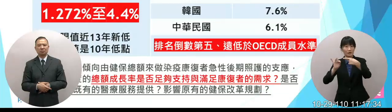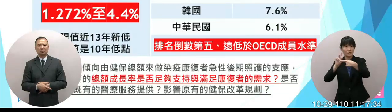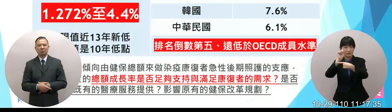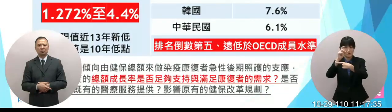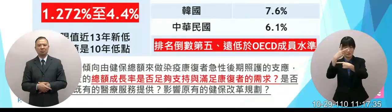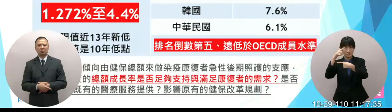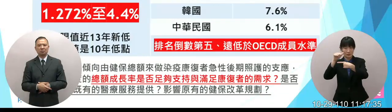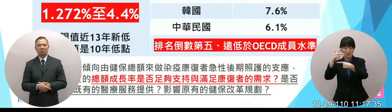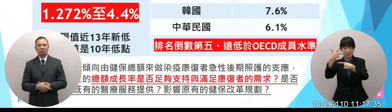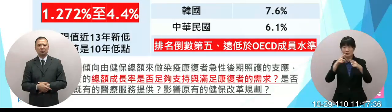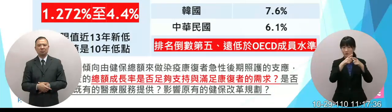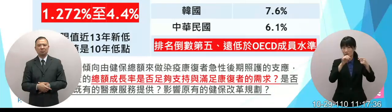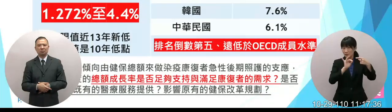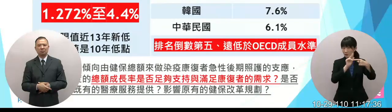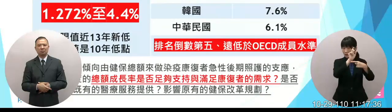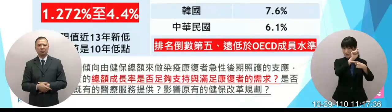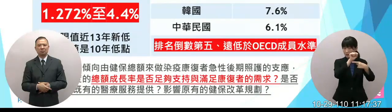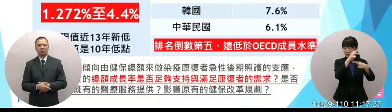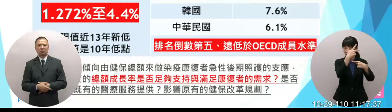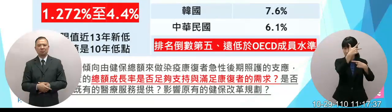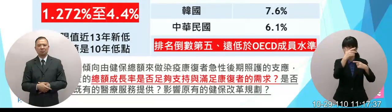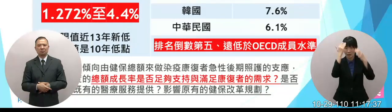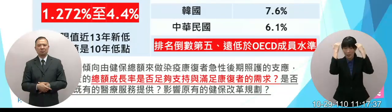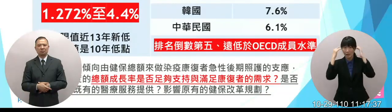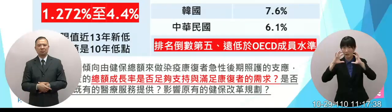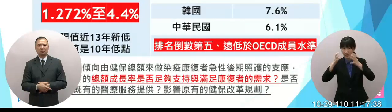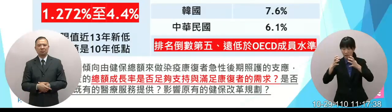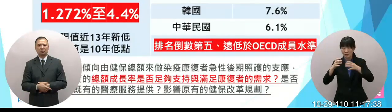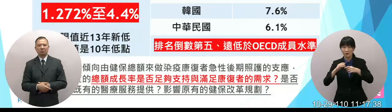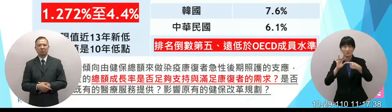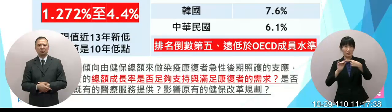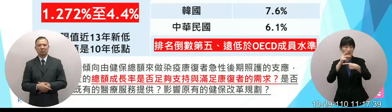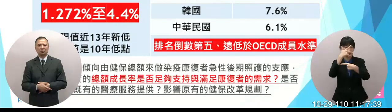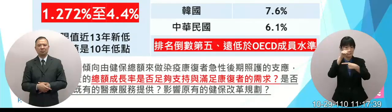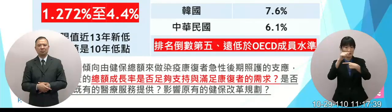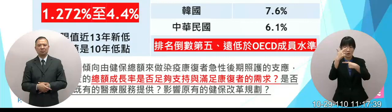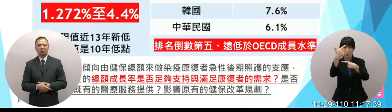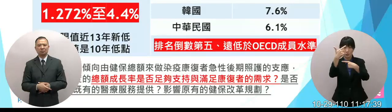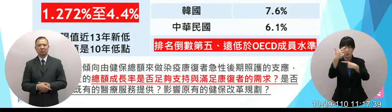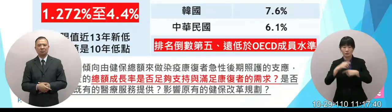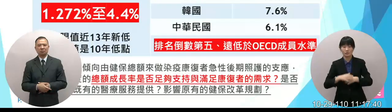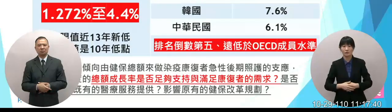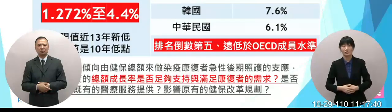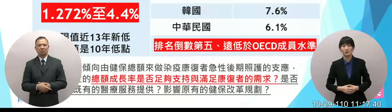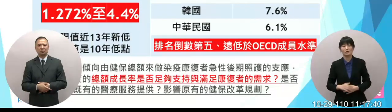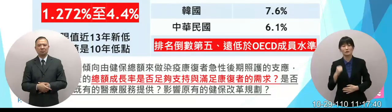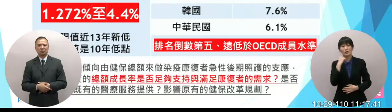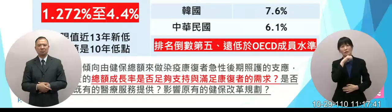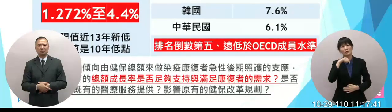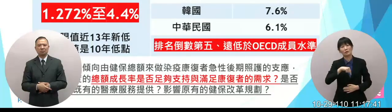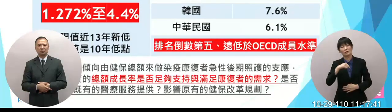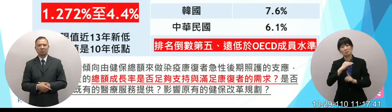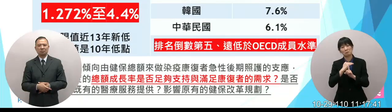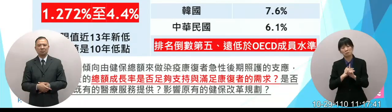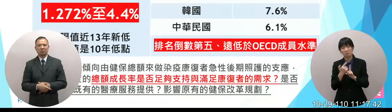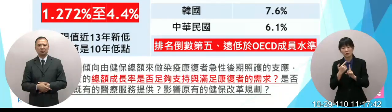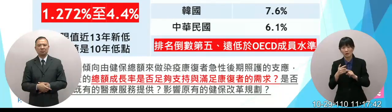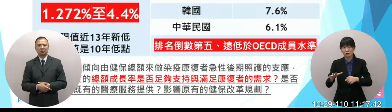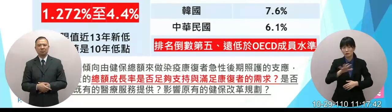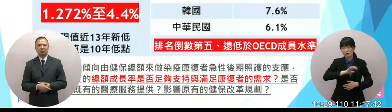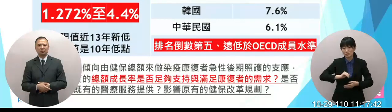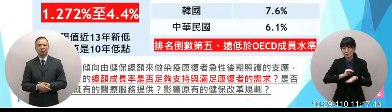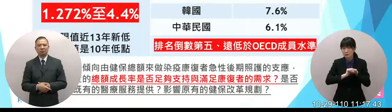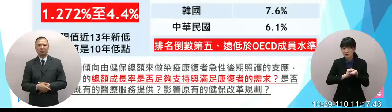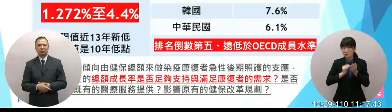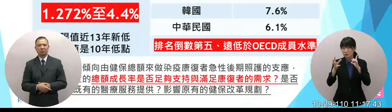17.2%，日本10.7%，就是韩国啊也有7.6%，更不用说国内整体的医疗资